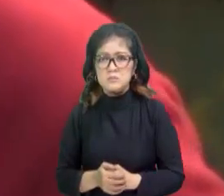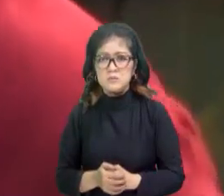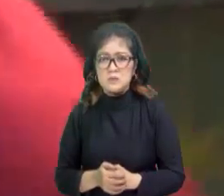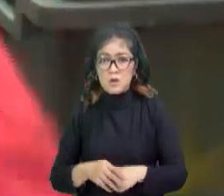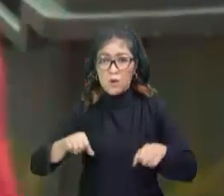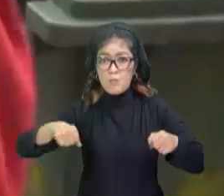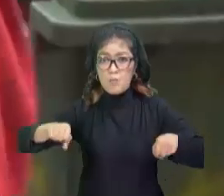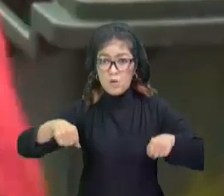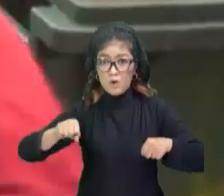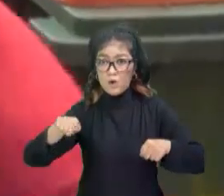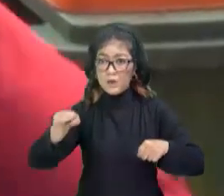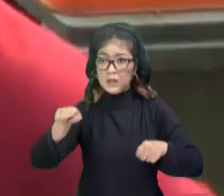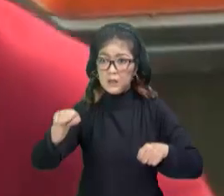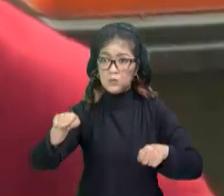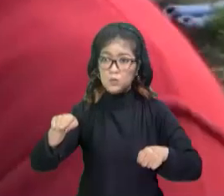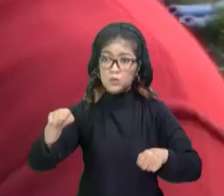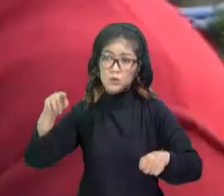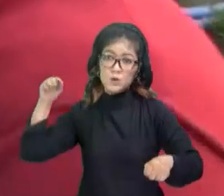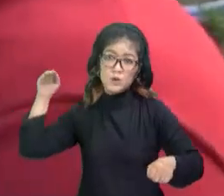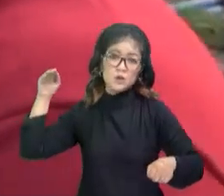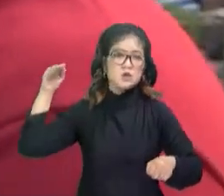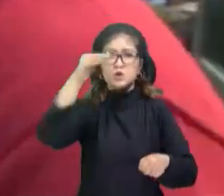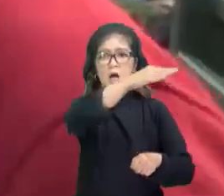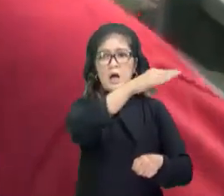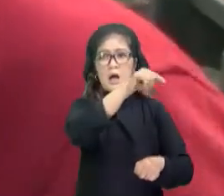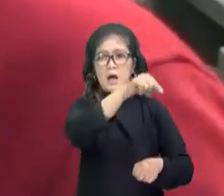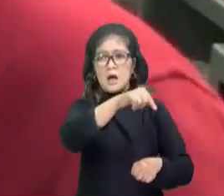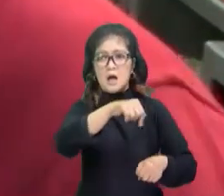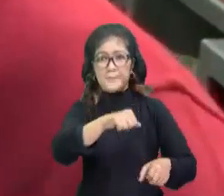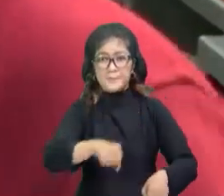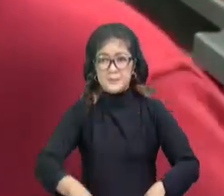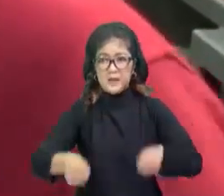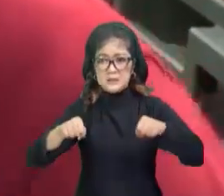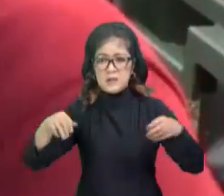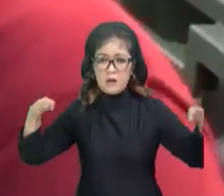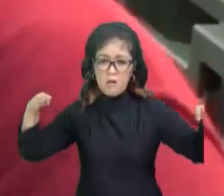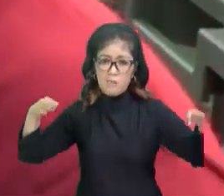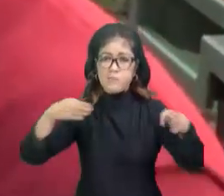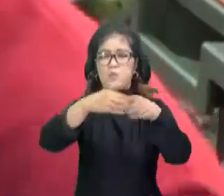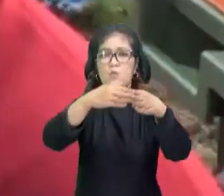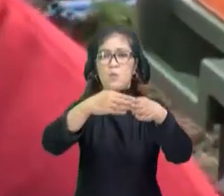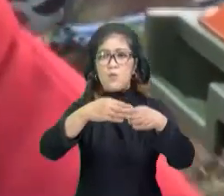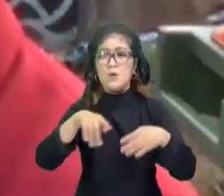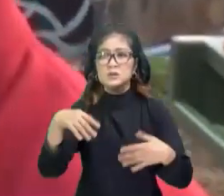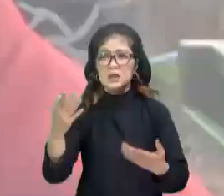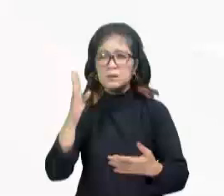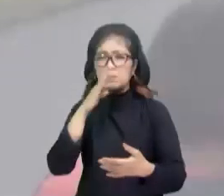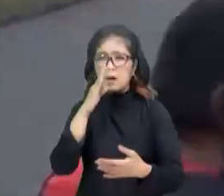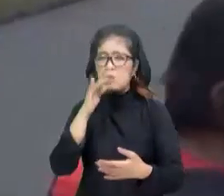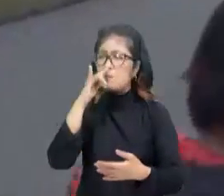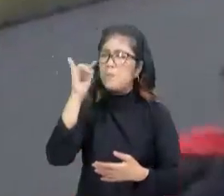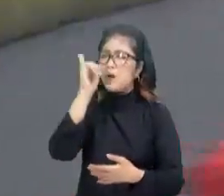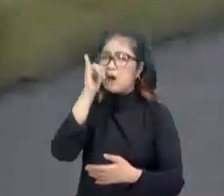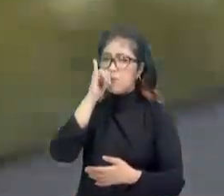tadi Punten sana cuman kenceng kalau udah bisa diangkat aja aroma bau ini bau akohol